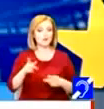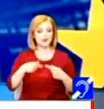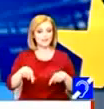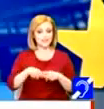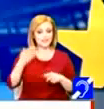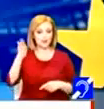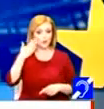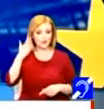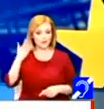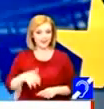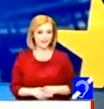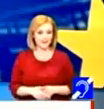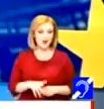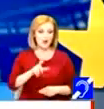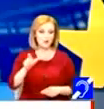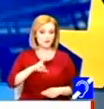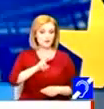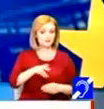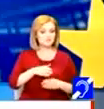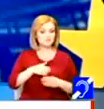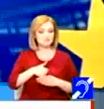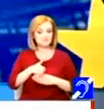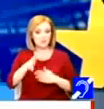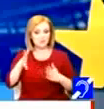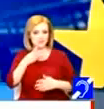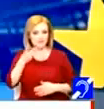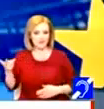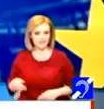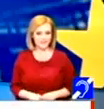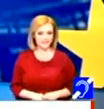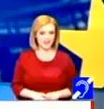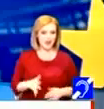dornici să afle mai multe despre țară, dar și să primească de la organizatori cadouri.